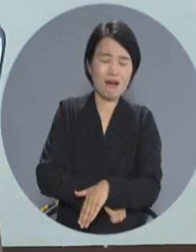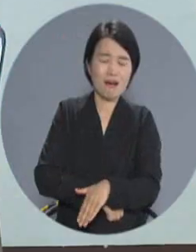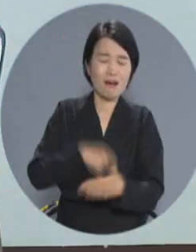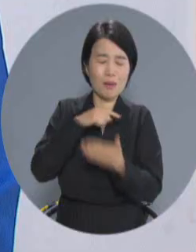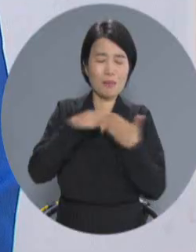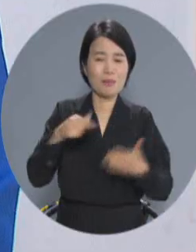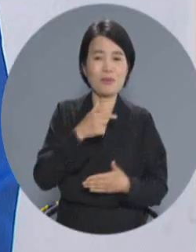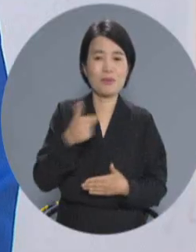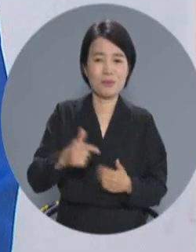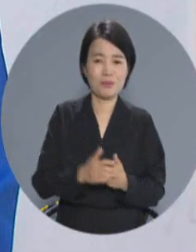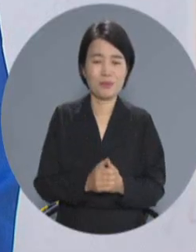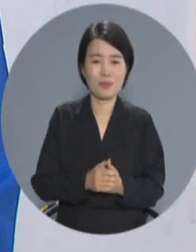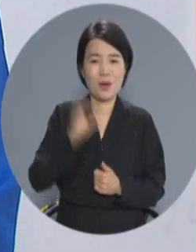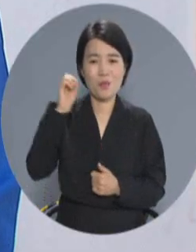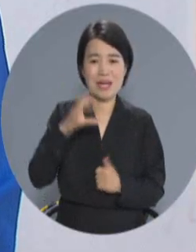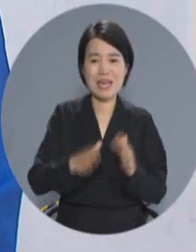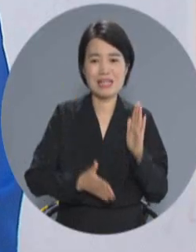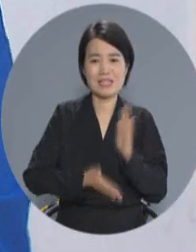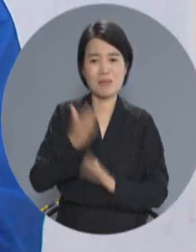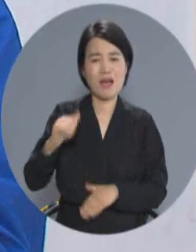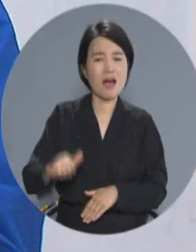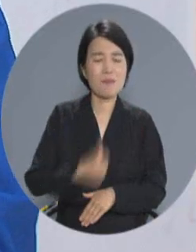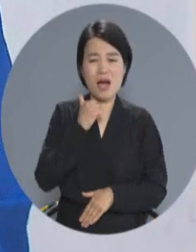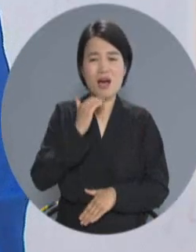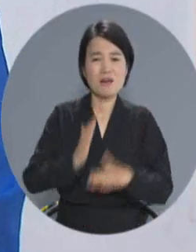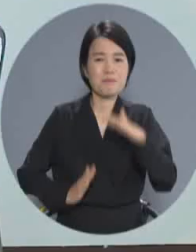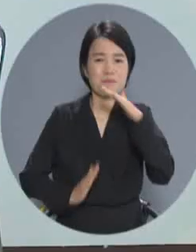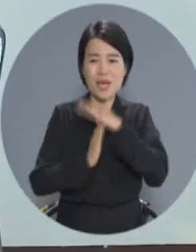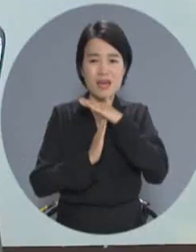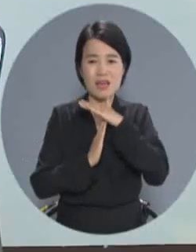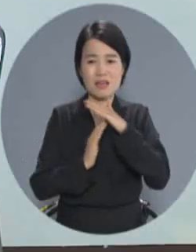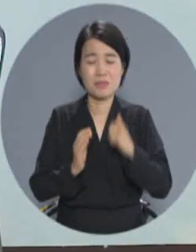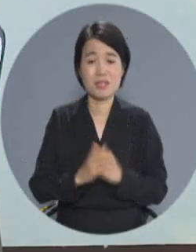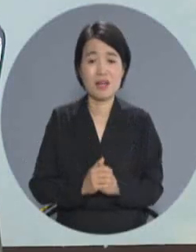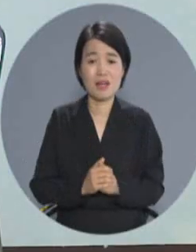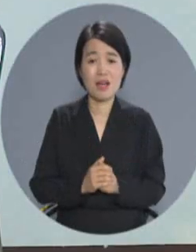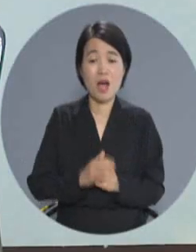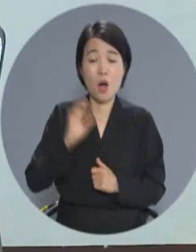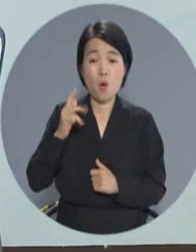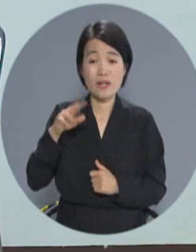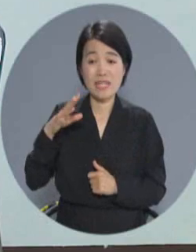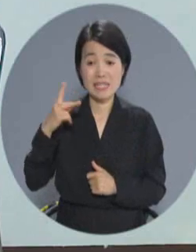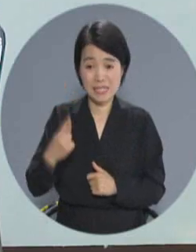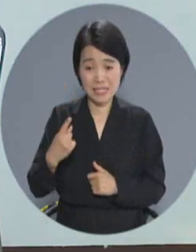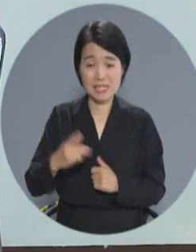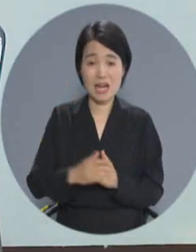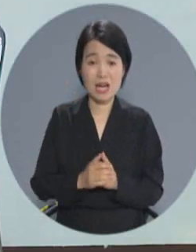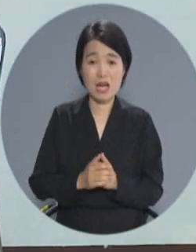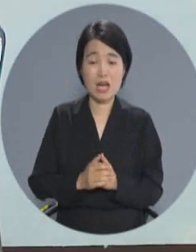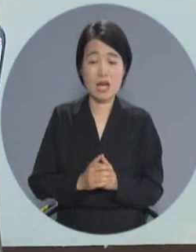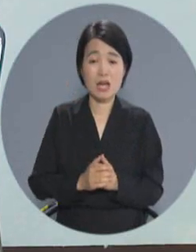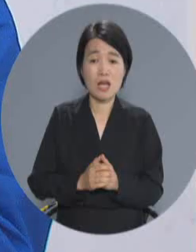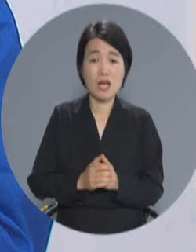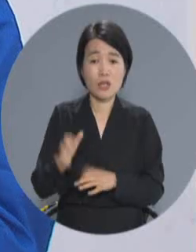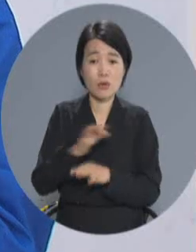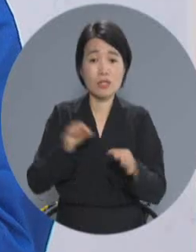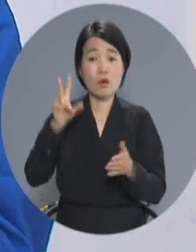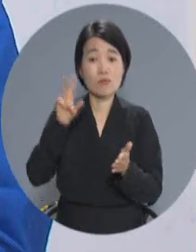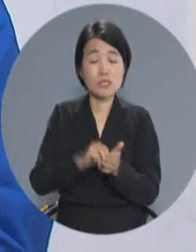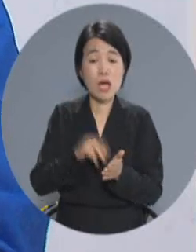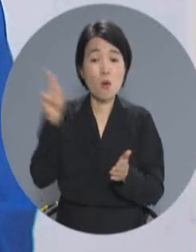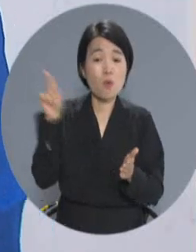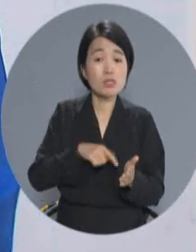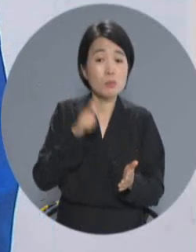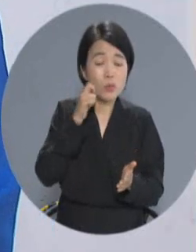지는데요 가능 시민들이 분모 극에 달했습니다 만약에 홀딩스가 좀 포스 경영상의 문제로 가량으로 올 수